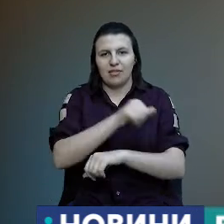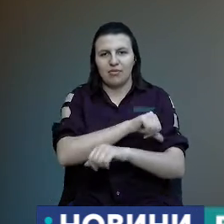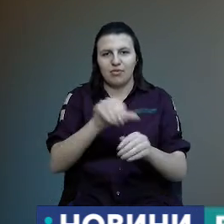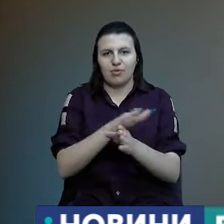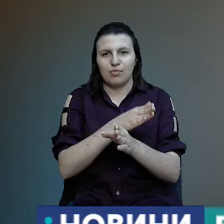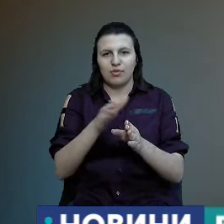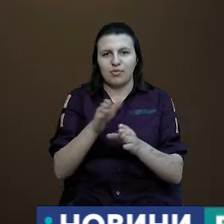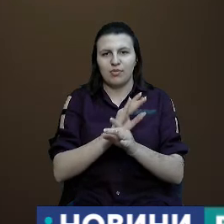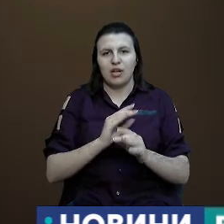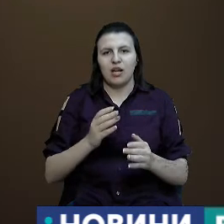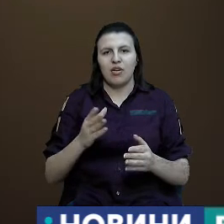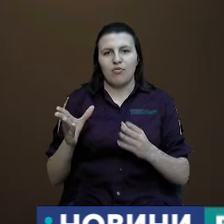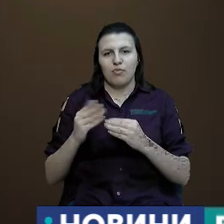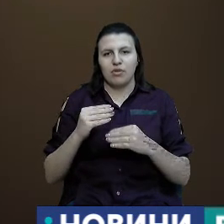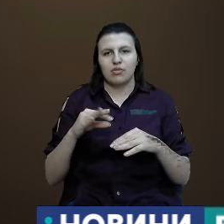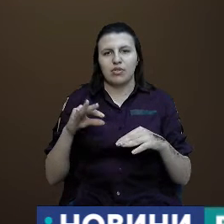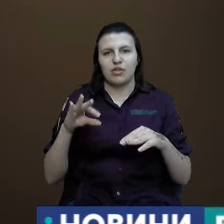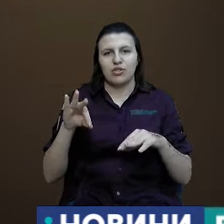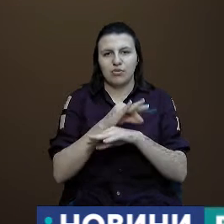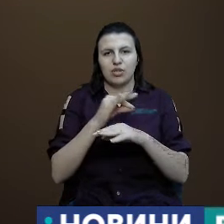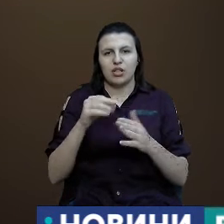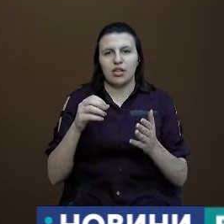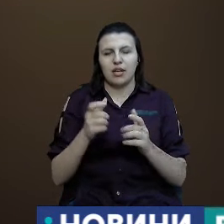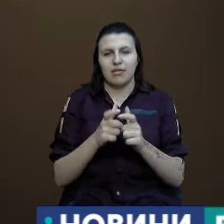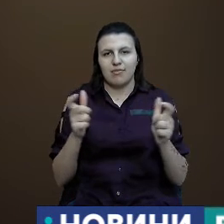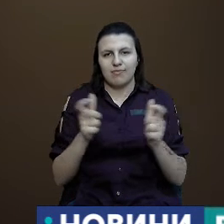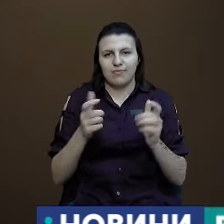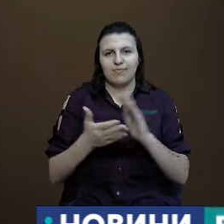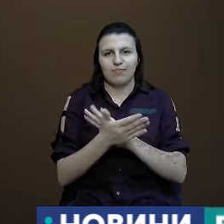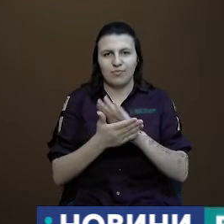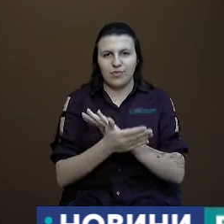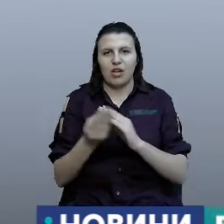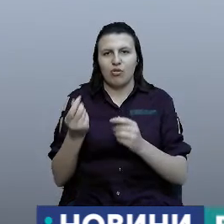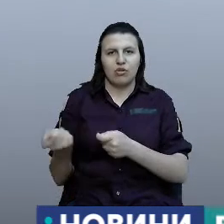з дружиною надрукував листівки. Гроші їм передавали українці з різних міст.